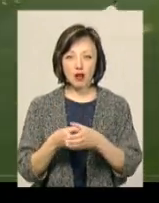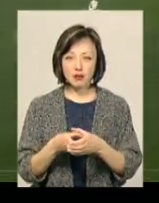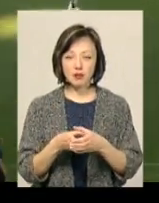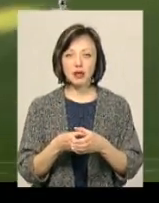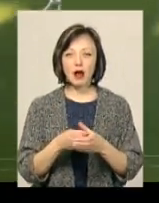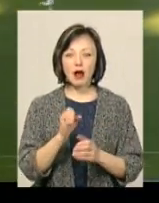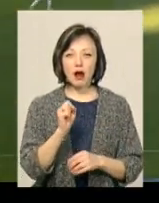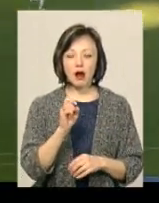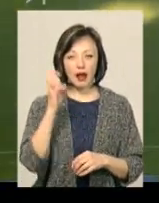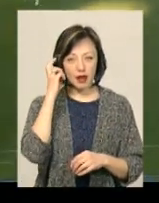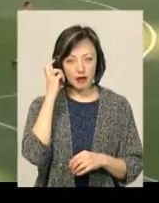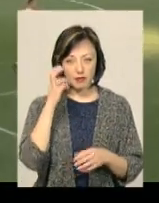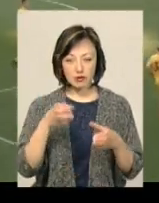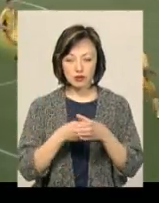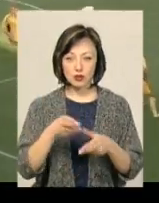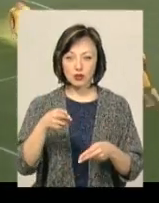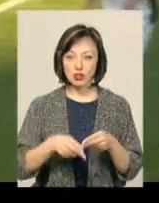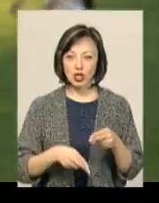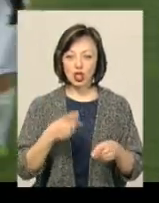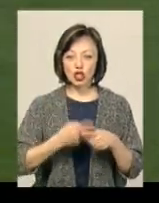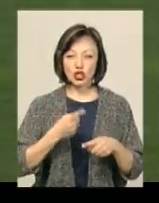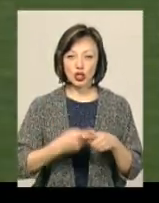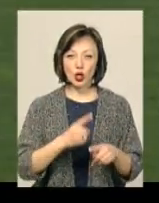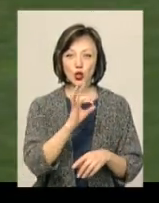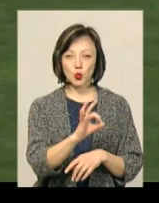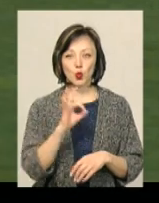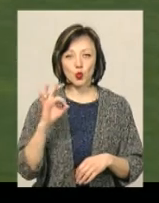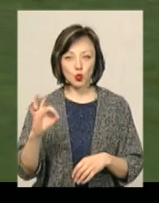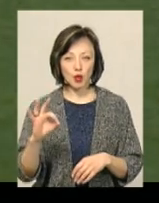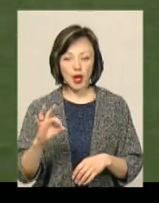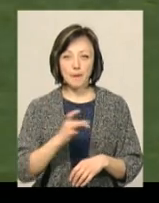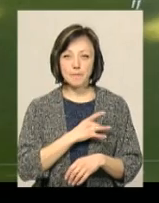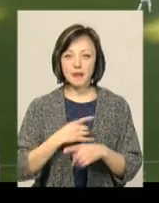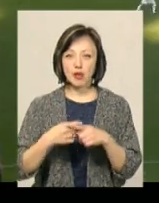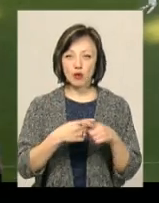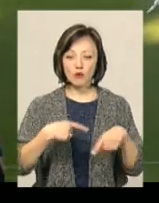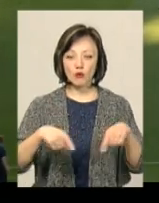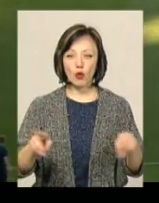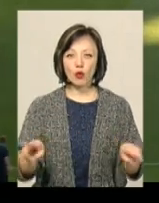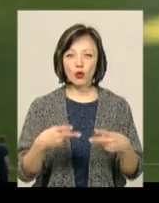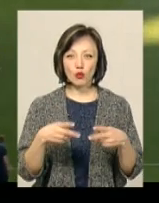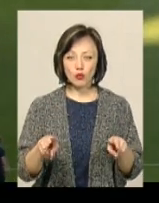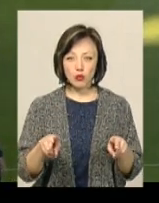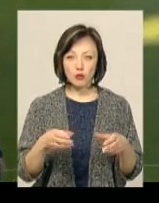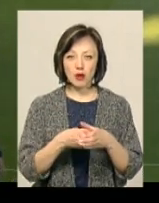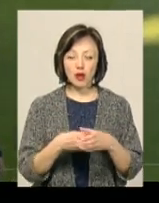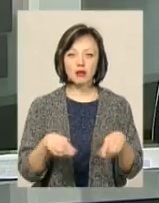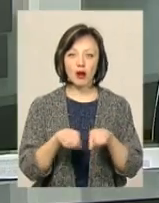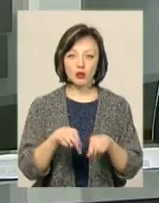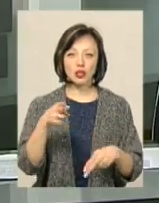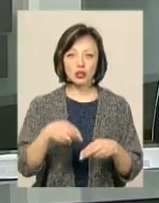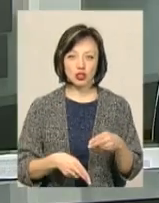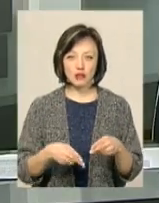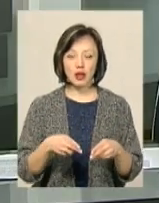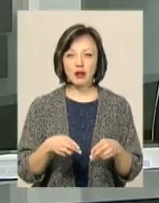Зокрема, з «Арсеналом Київ» зустріч закінчилася нічиєю з рахунком 0-0. Білоруським футбольним клубом «Смолевичі» матч також